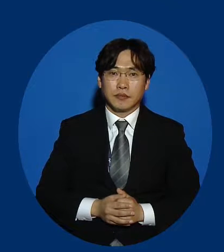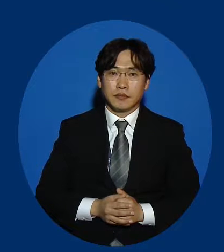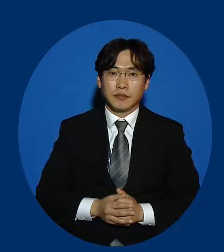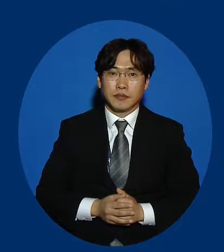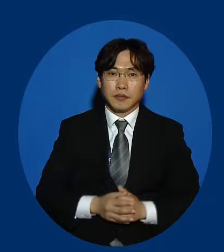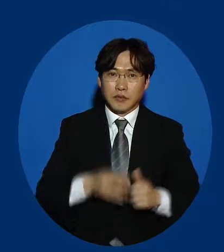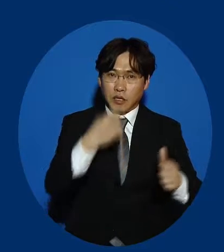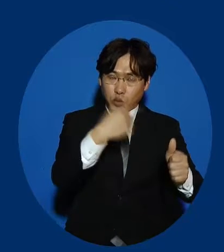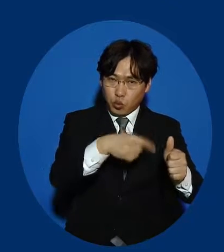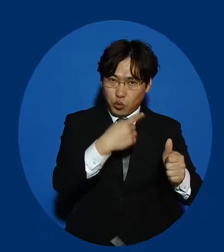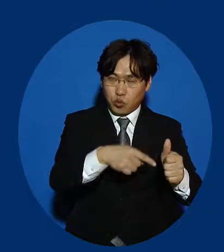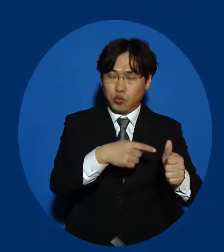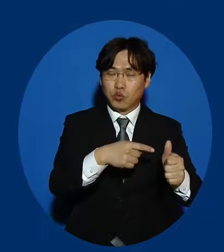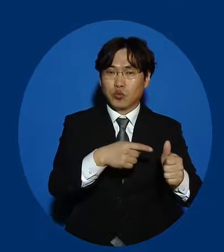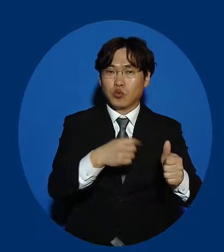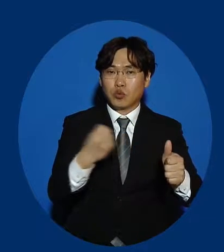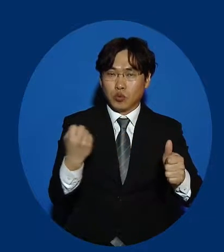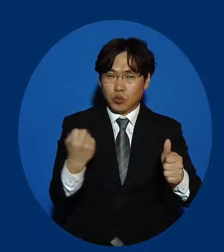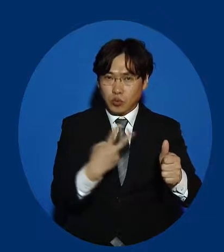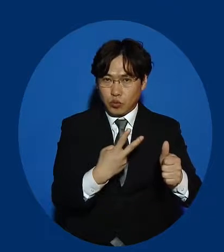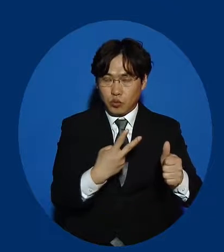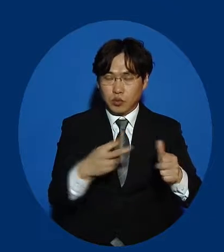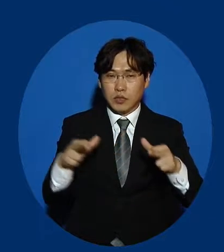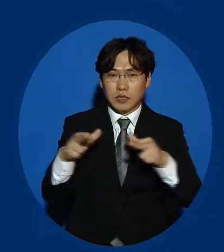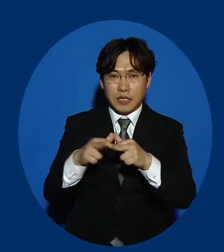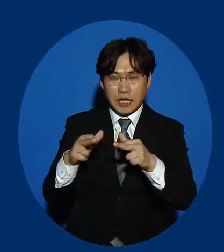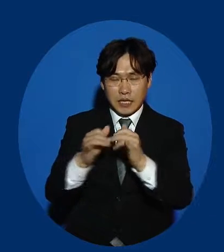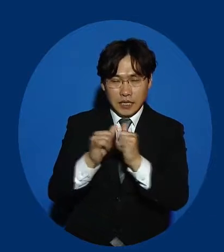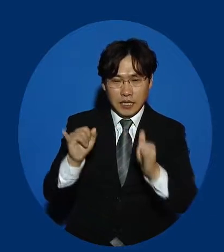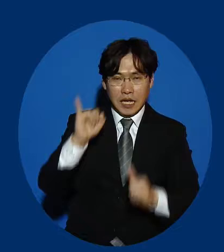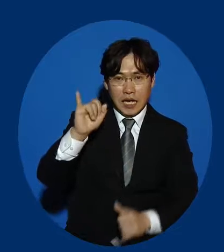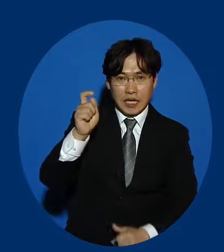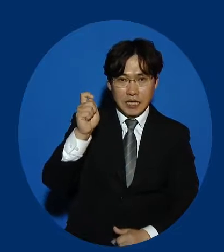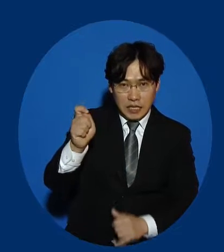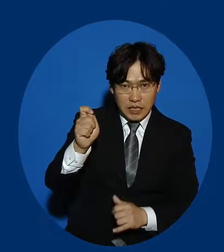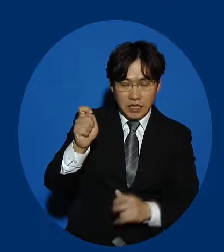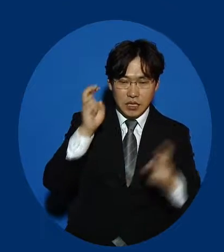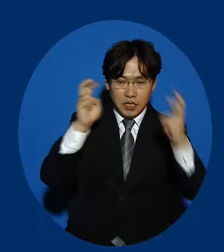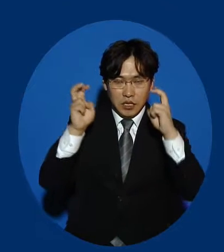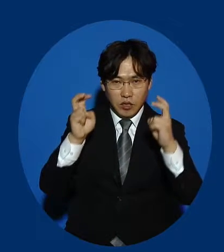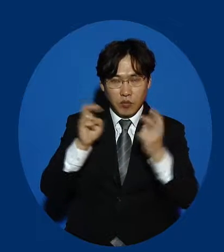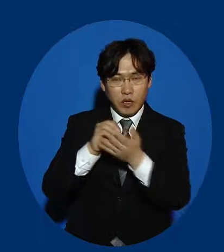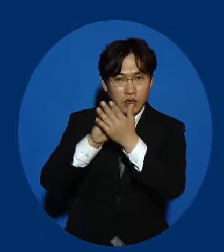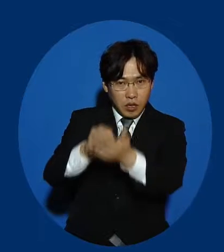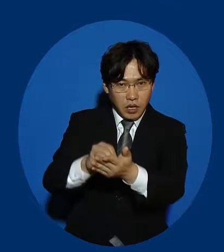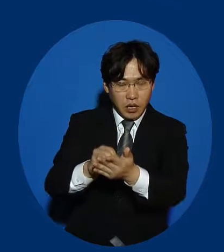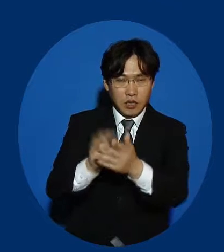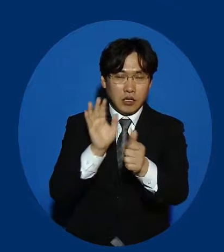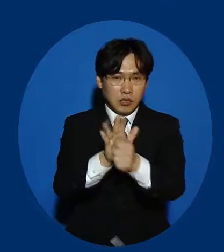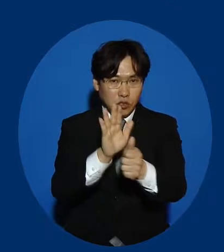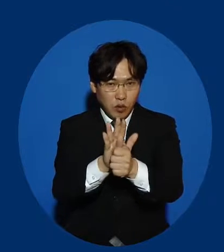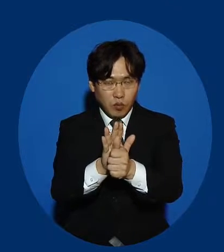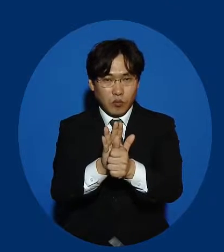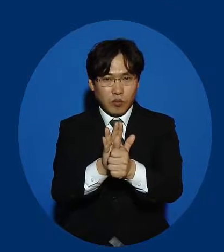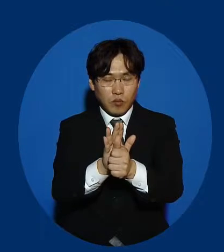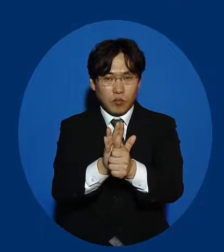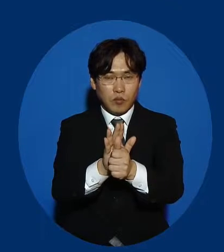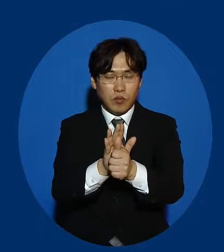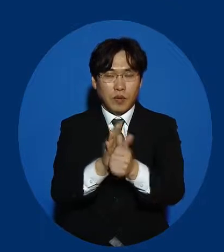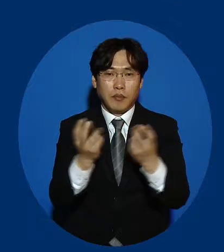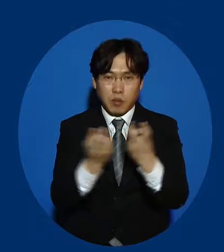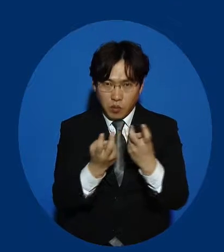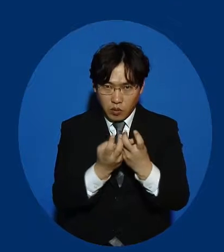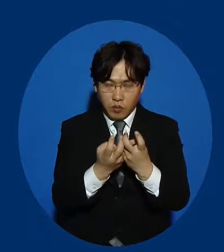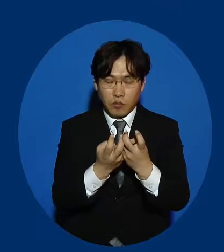그 교육이라든가 아니면 IT 기업의 장애인을 취직할 때 뭐 인센티브를 준다든가